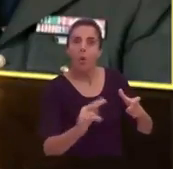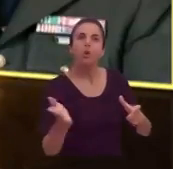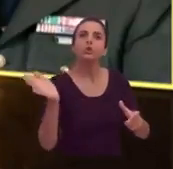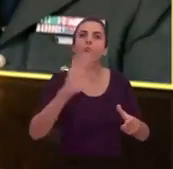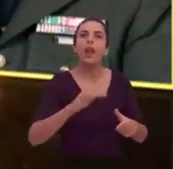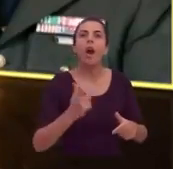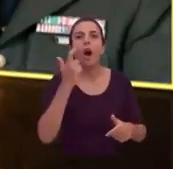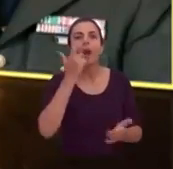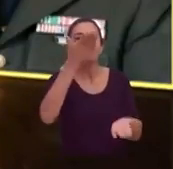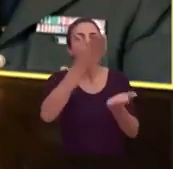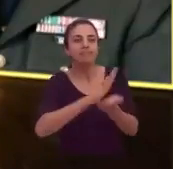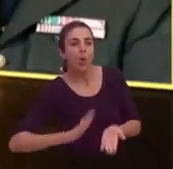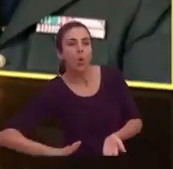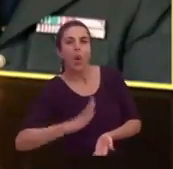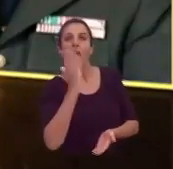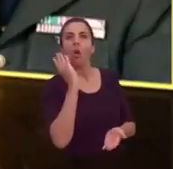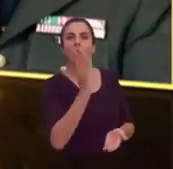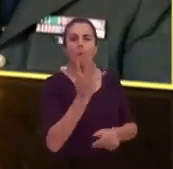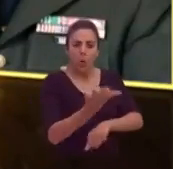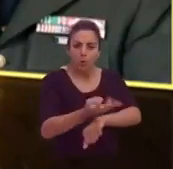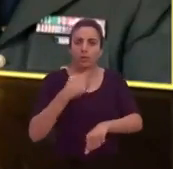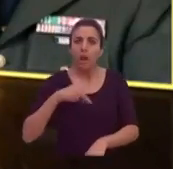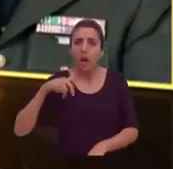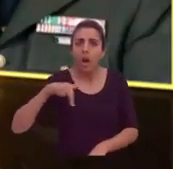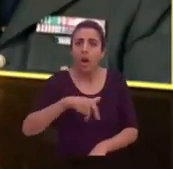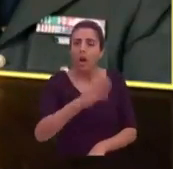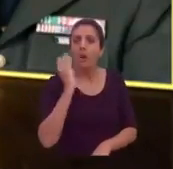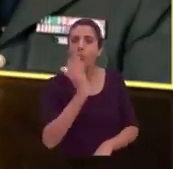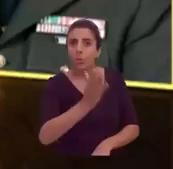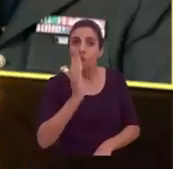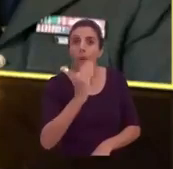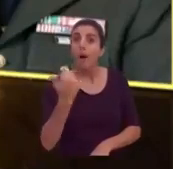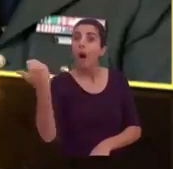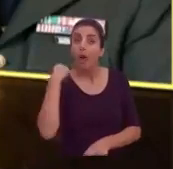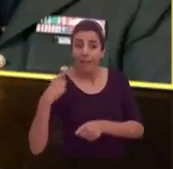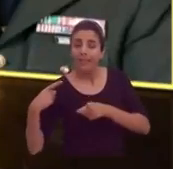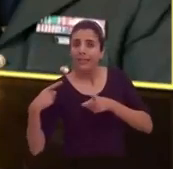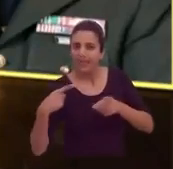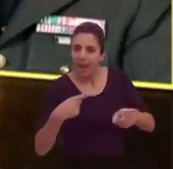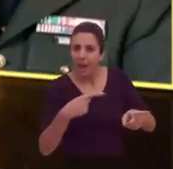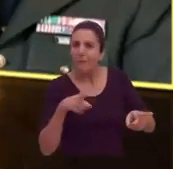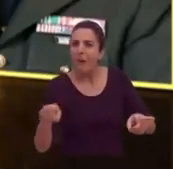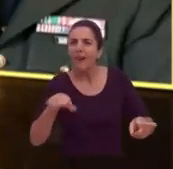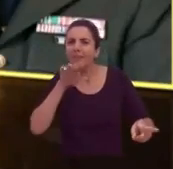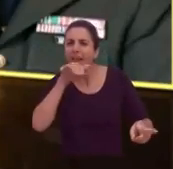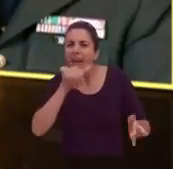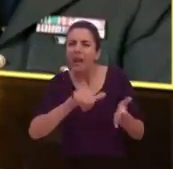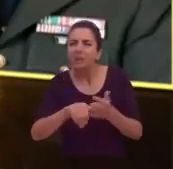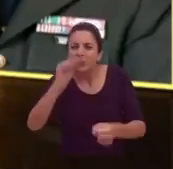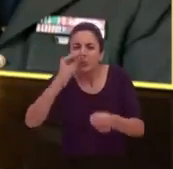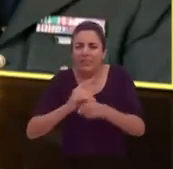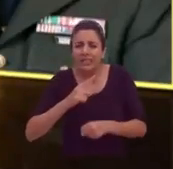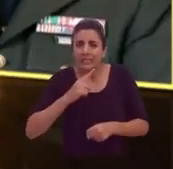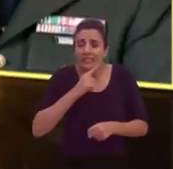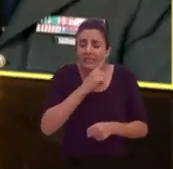Bayırı'na tırmanıyoruz. Tam 4 saattir yoldayız. Onun ardından yürüyenlerin, özellikle yaşlıların son gayretlerini